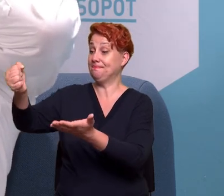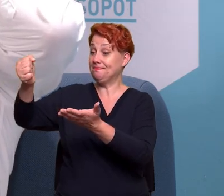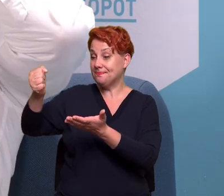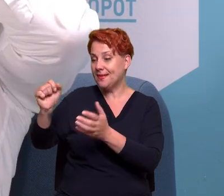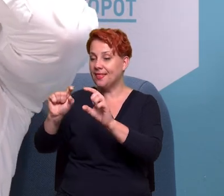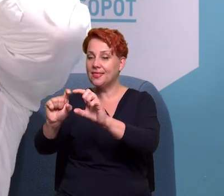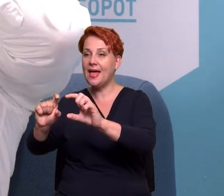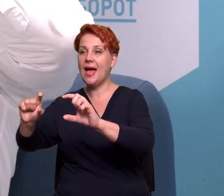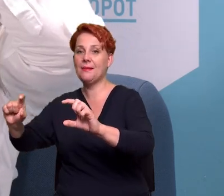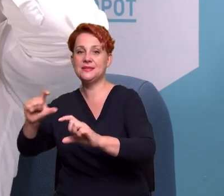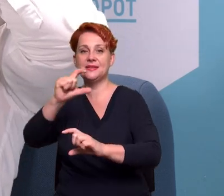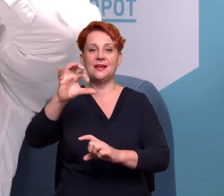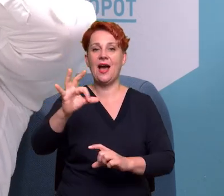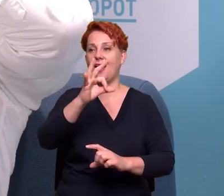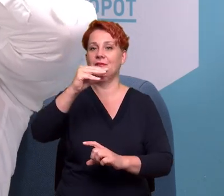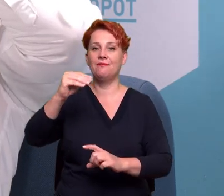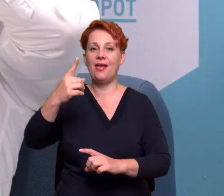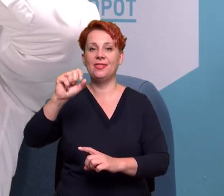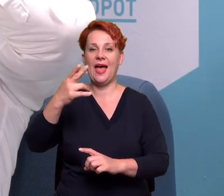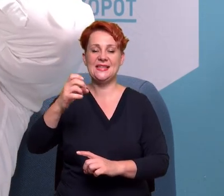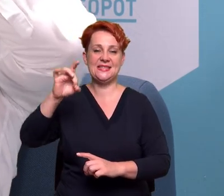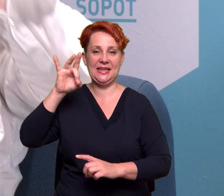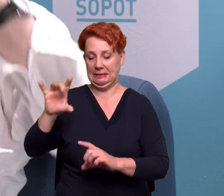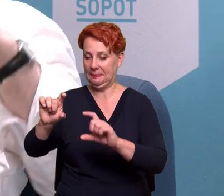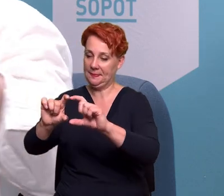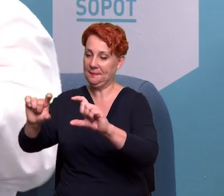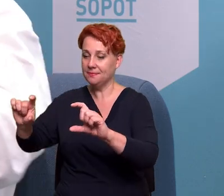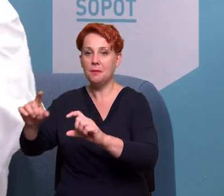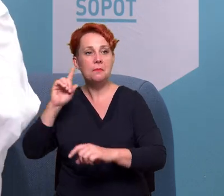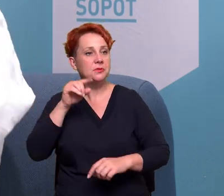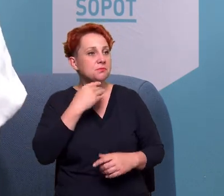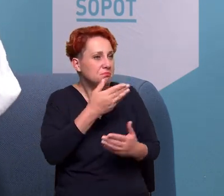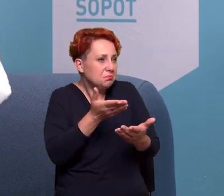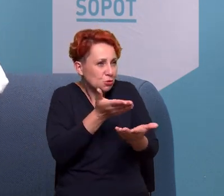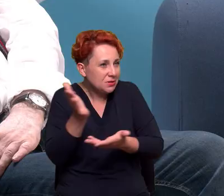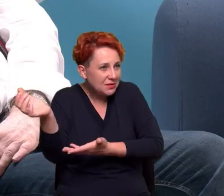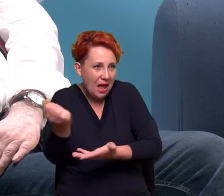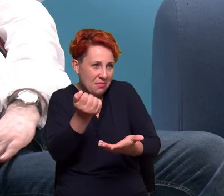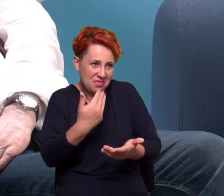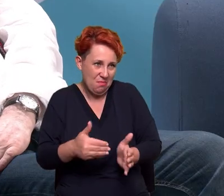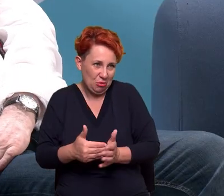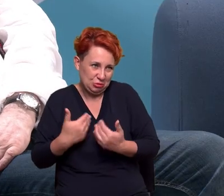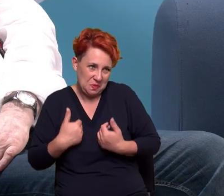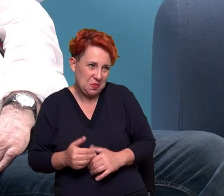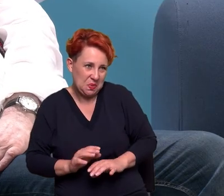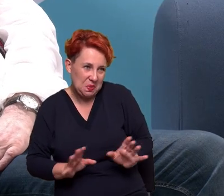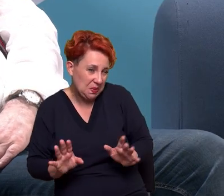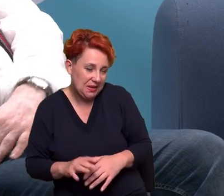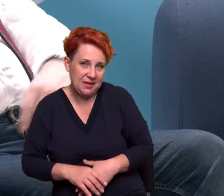tak, niech pan to sobie weźmie, bo mi to do niczego niepotrzebne.